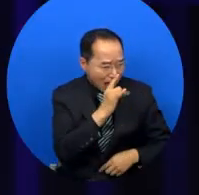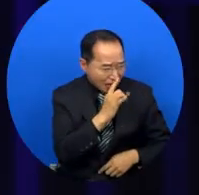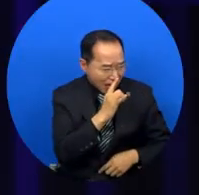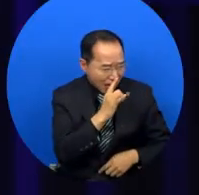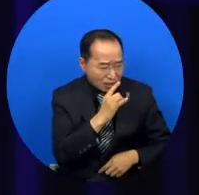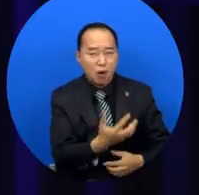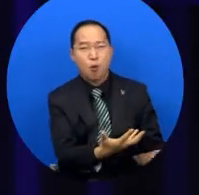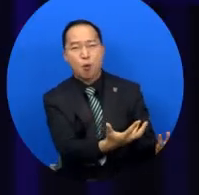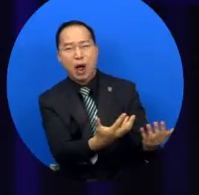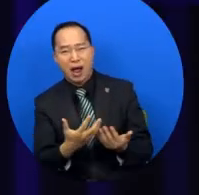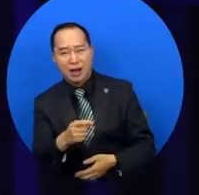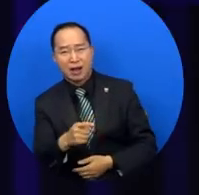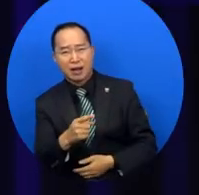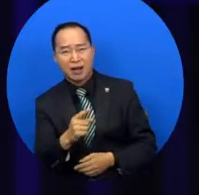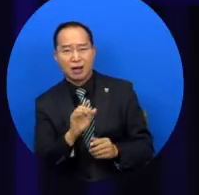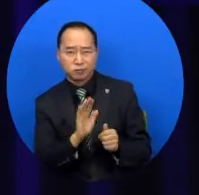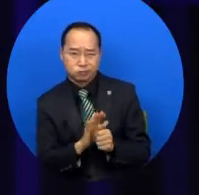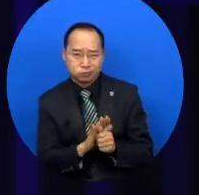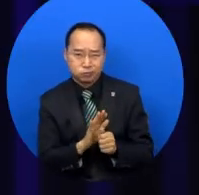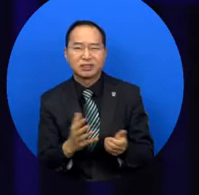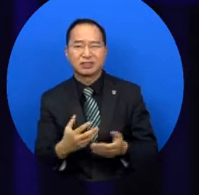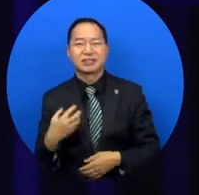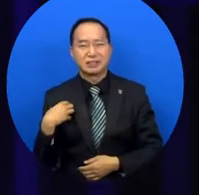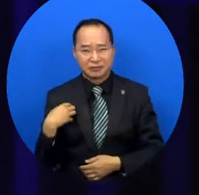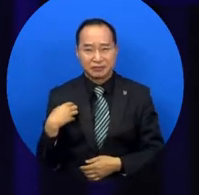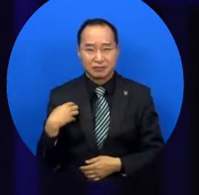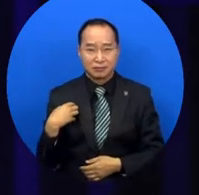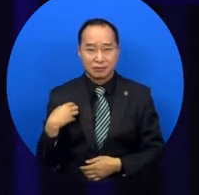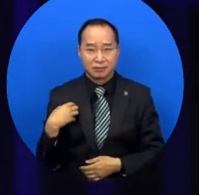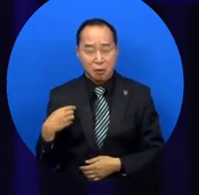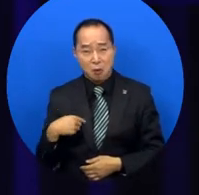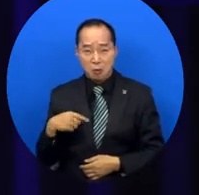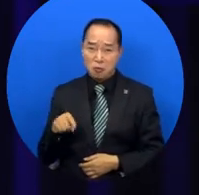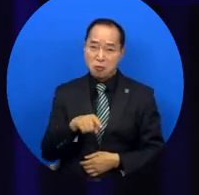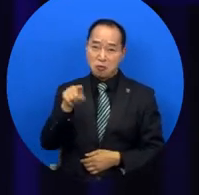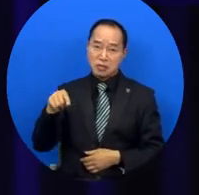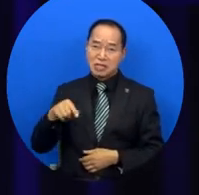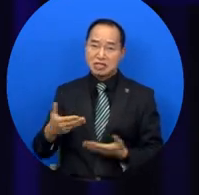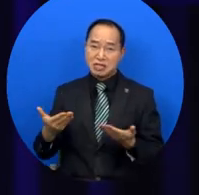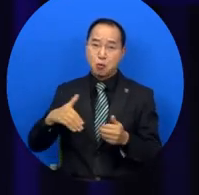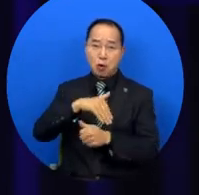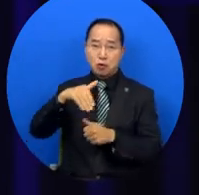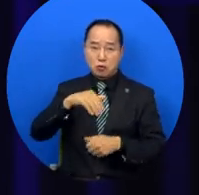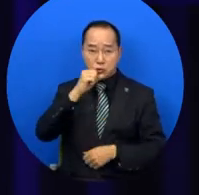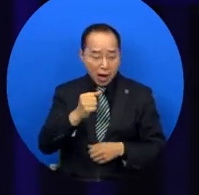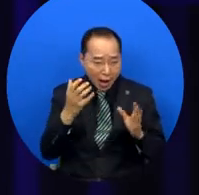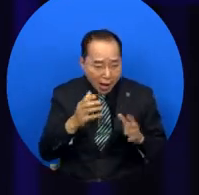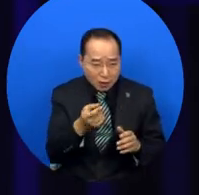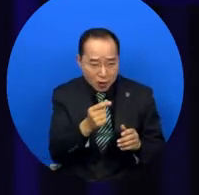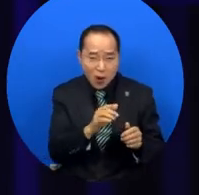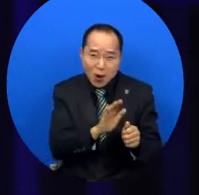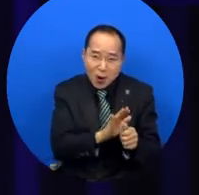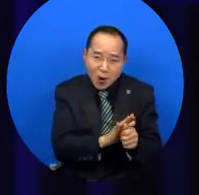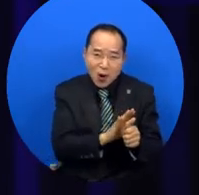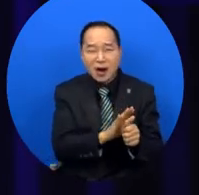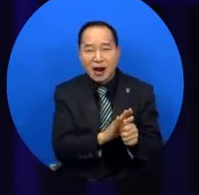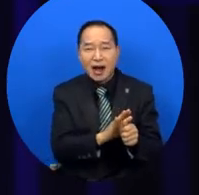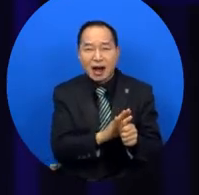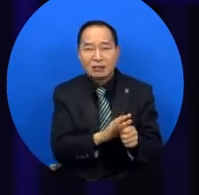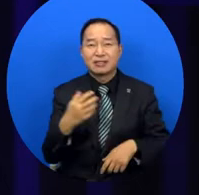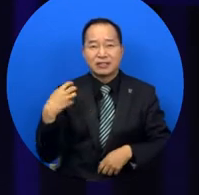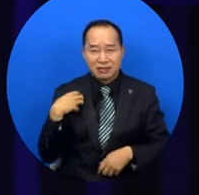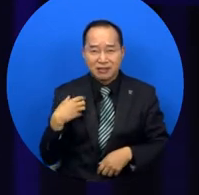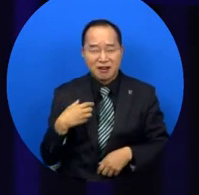아이들과 부모님들 같이 도와주고 하는 그런 환경에 있고 저는 아주 제 환경이 정말 좋고 그래서 그